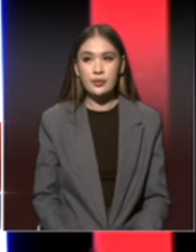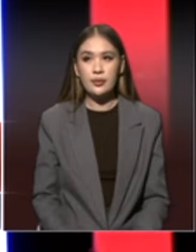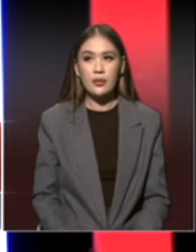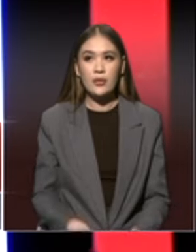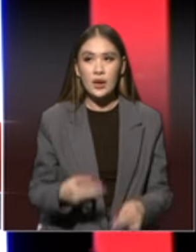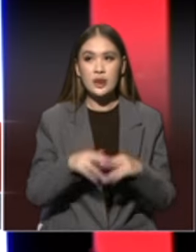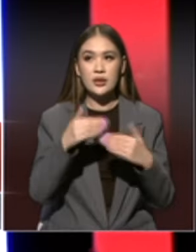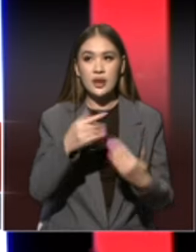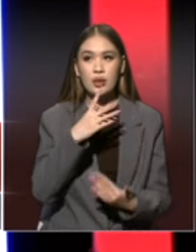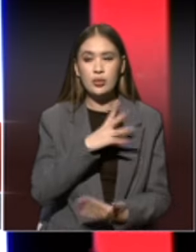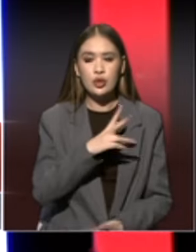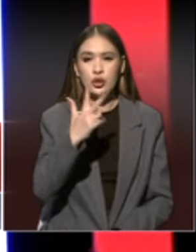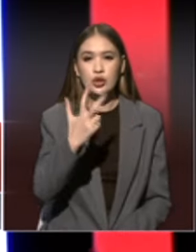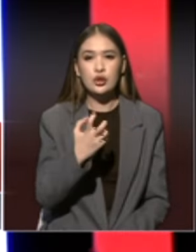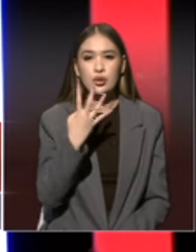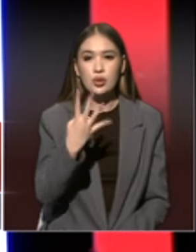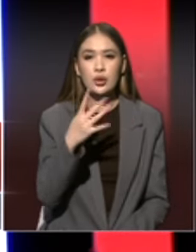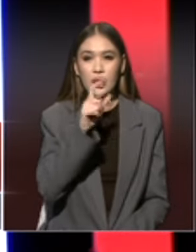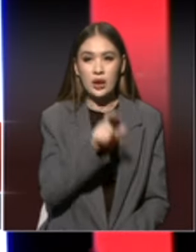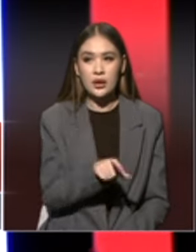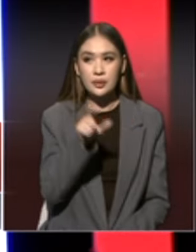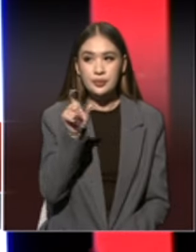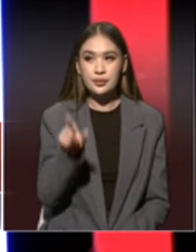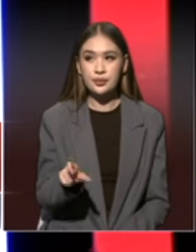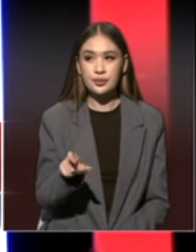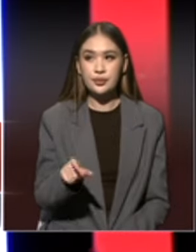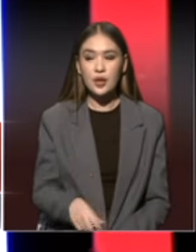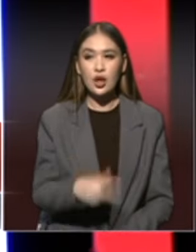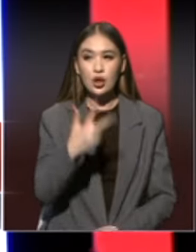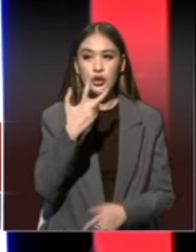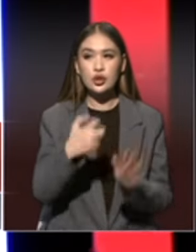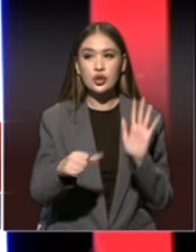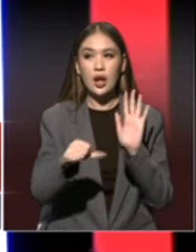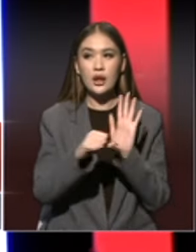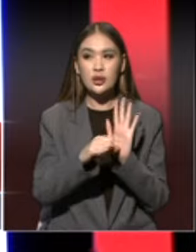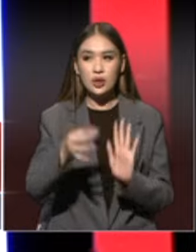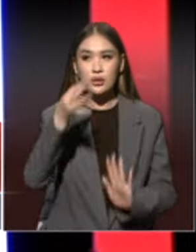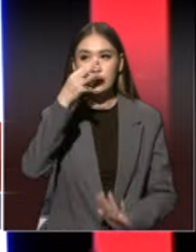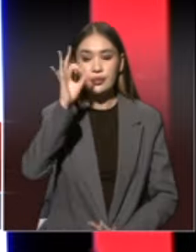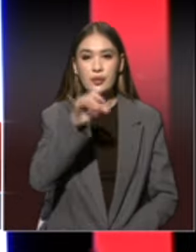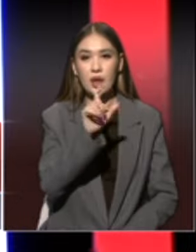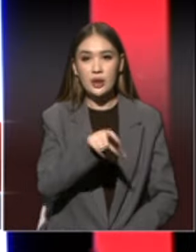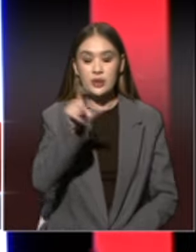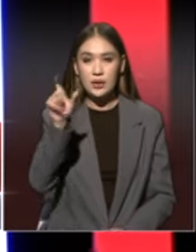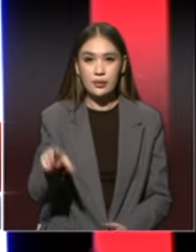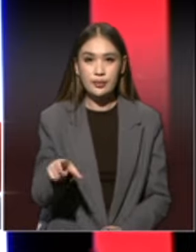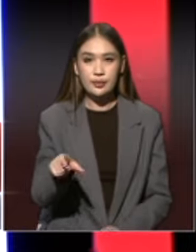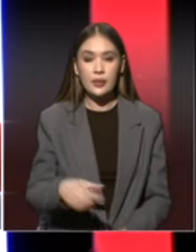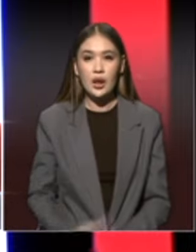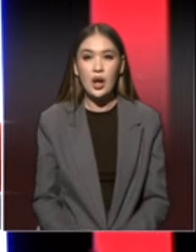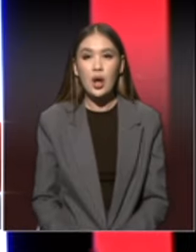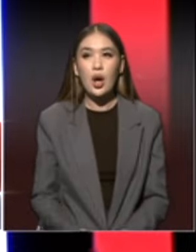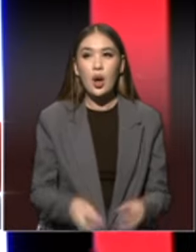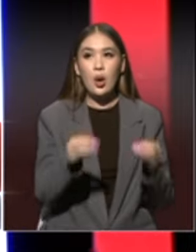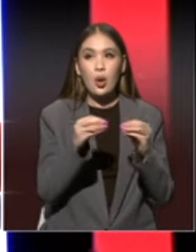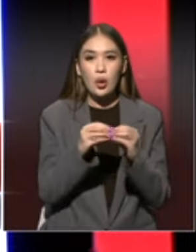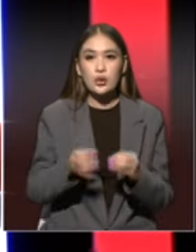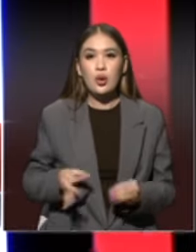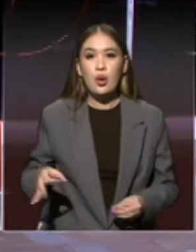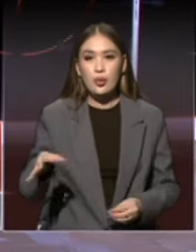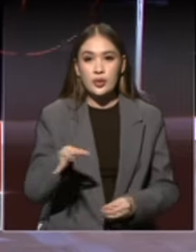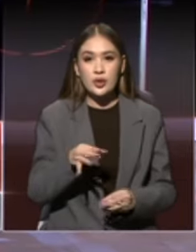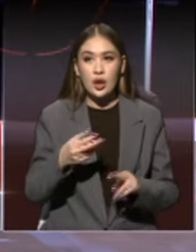мысалға 304 адам. 306 маман жұмылдырған, иә? 306 маман. Ойлаңыздаршы, біздің 10 облысымызды